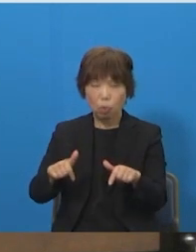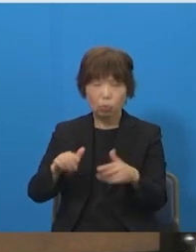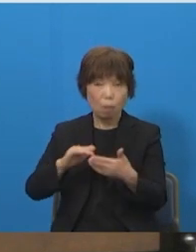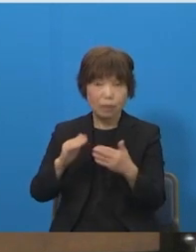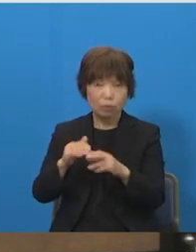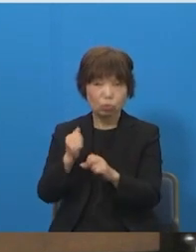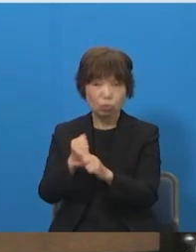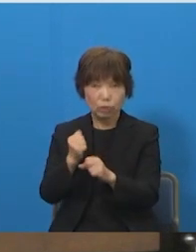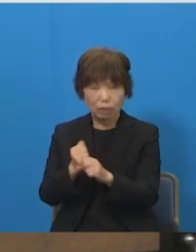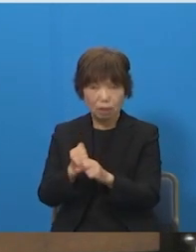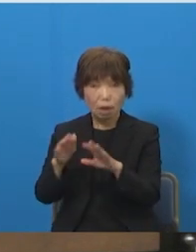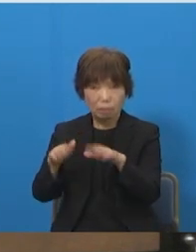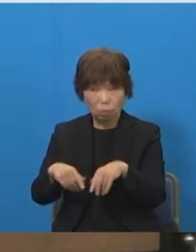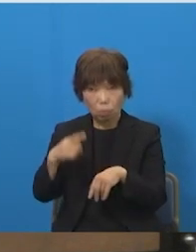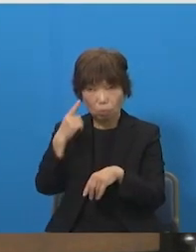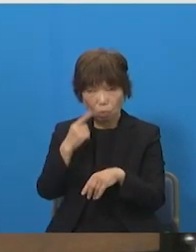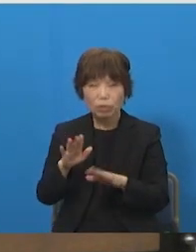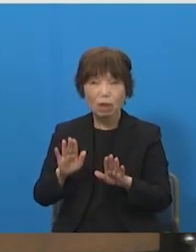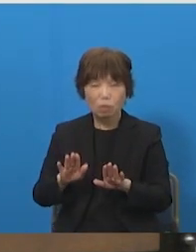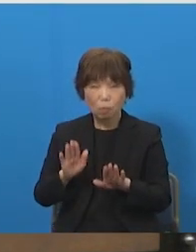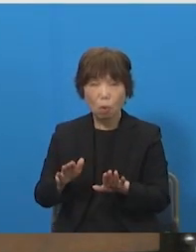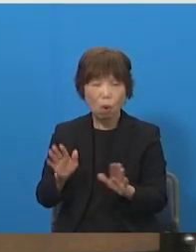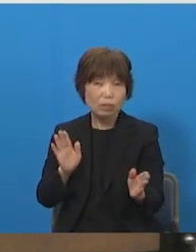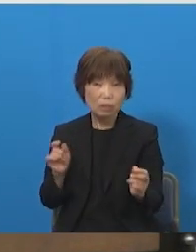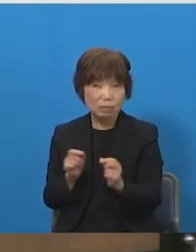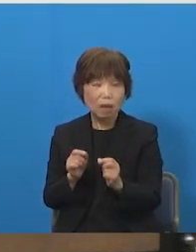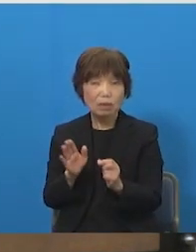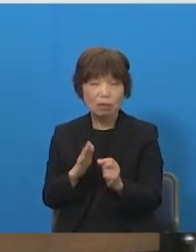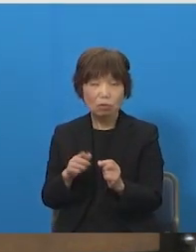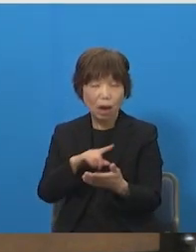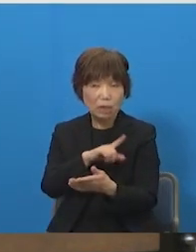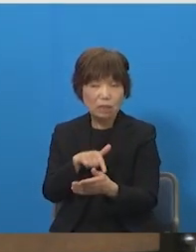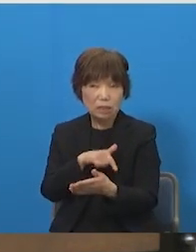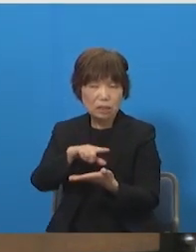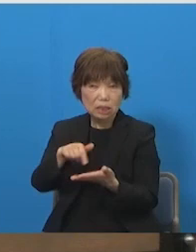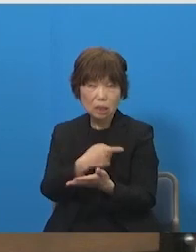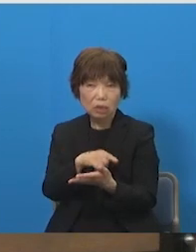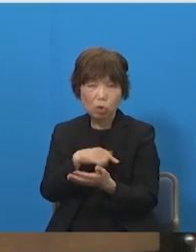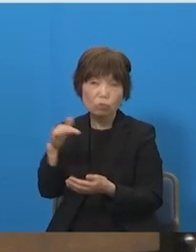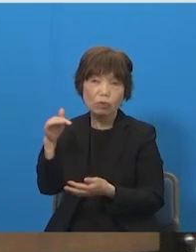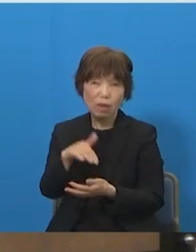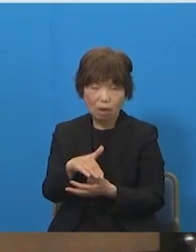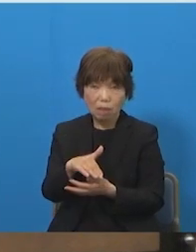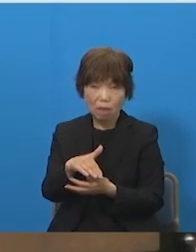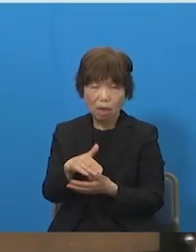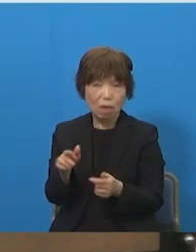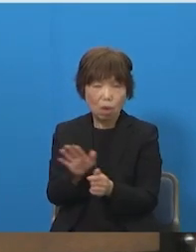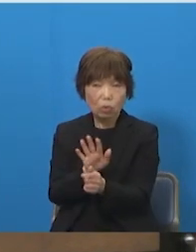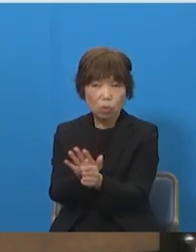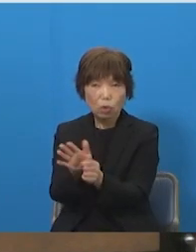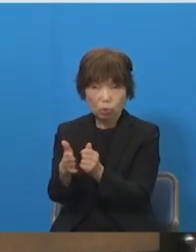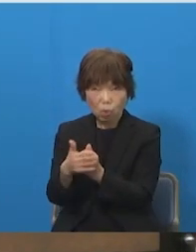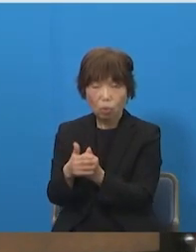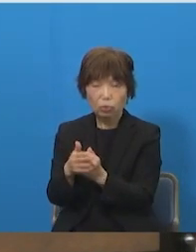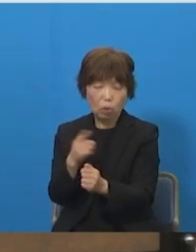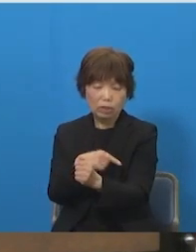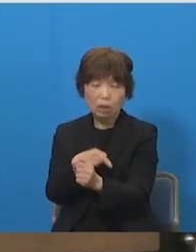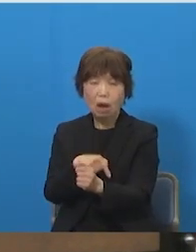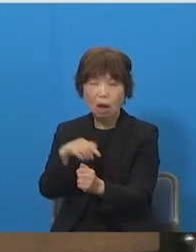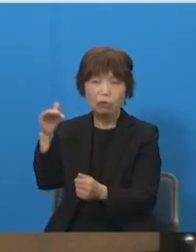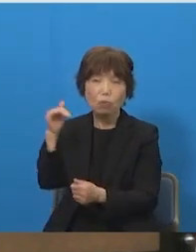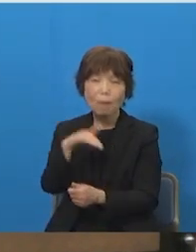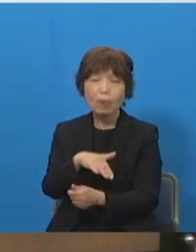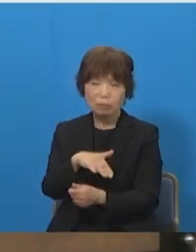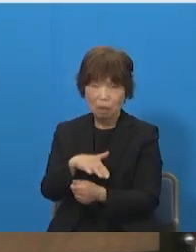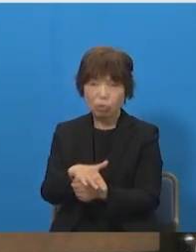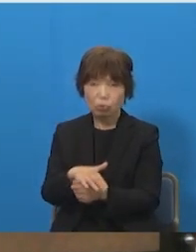を守ってきました。しかし、近年では地域力の低下で共助の力が弱まってきており、特に